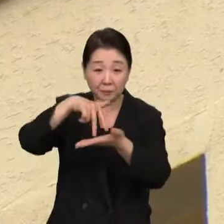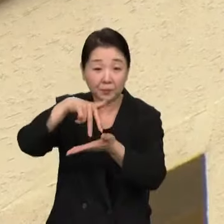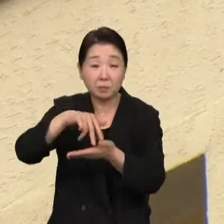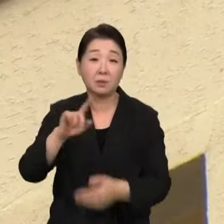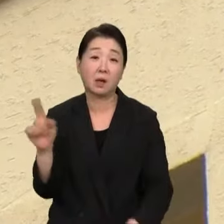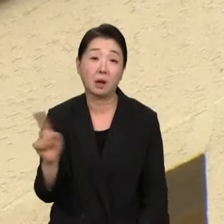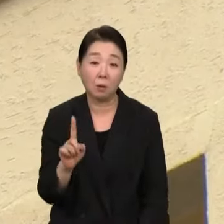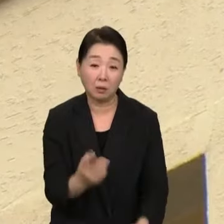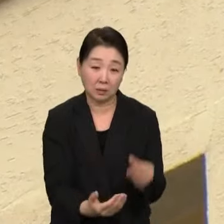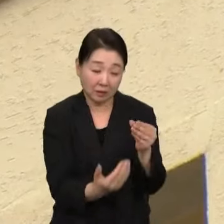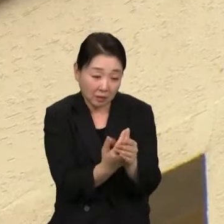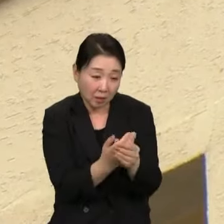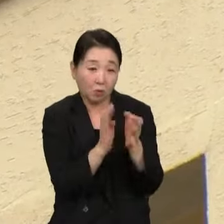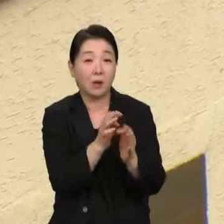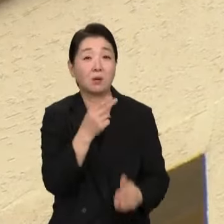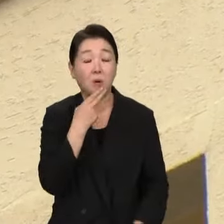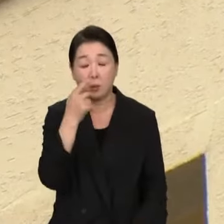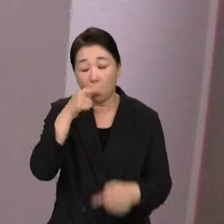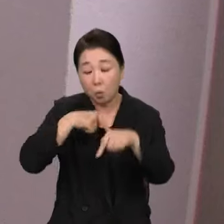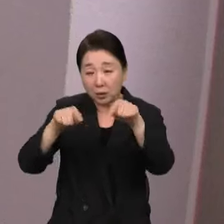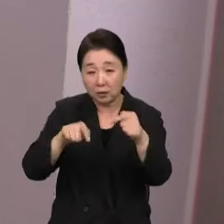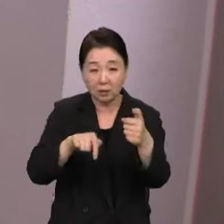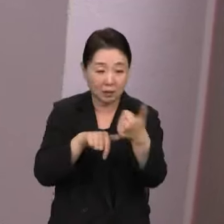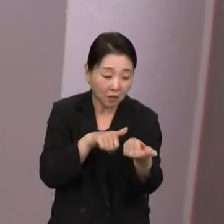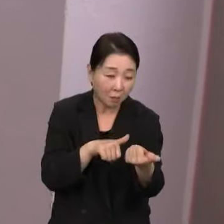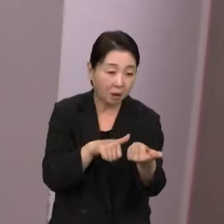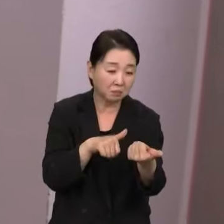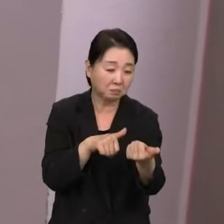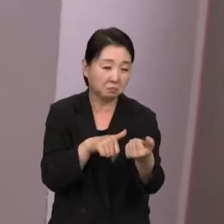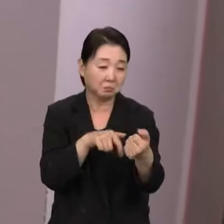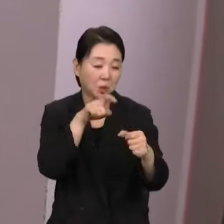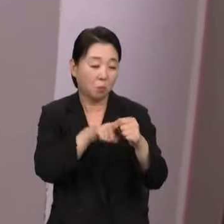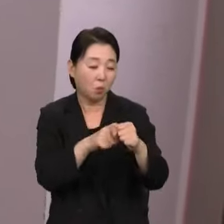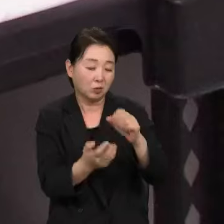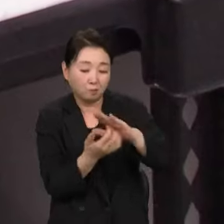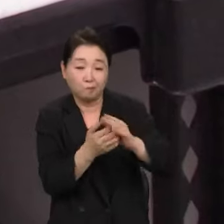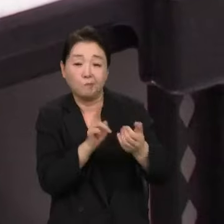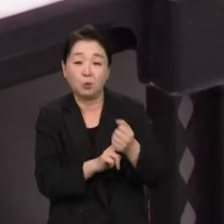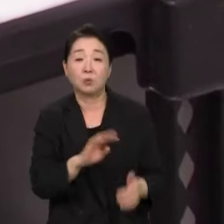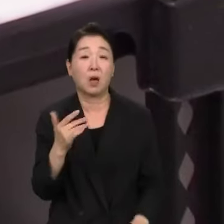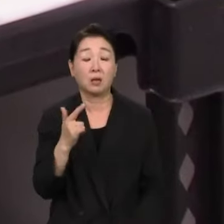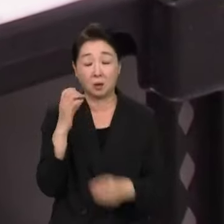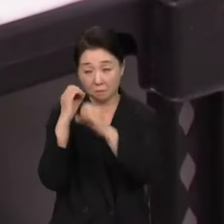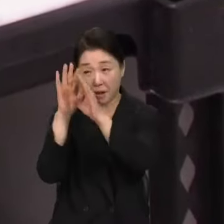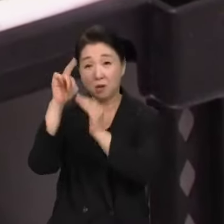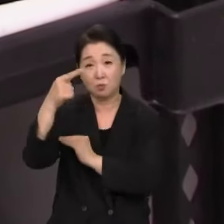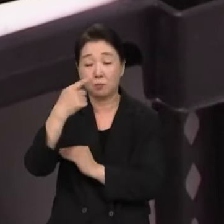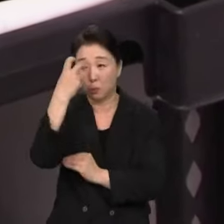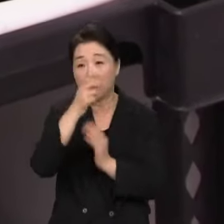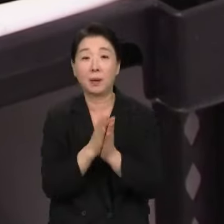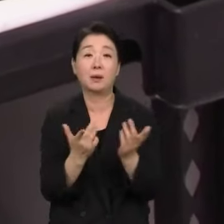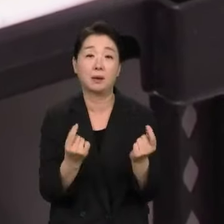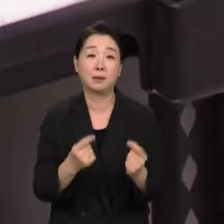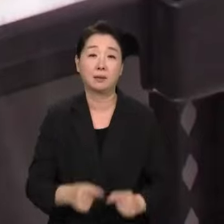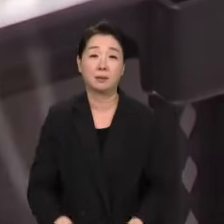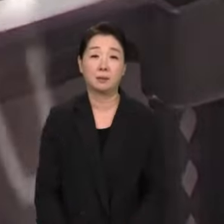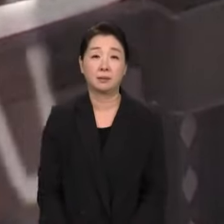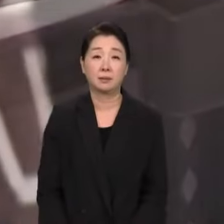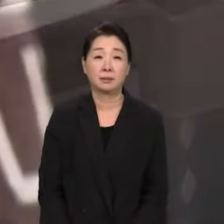없다고 확인했다며 코치진이 사망 사실을 의도적으로 숨긴 건 아니고 발인 이후 곧바로 조사에 착수했다고